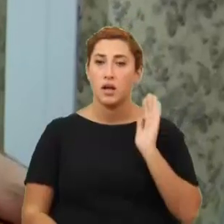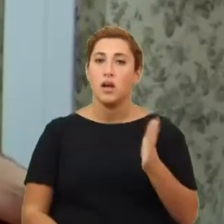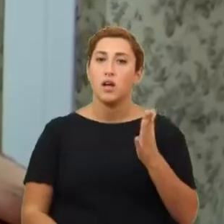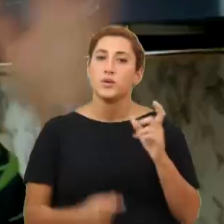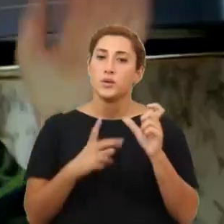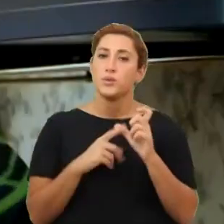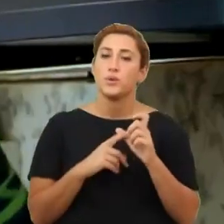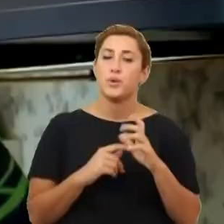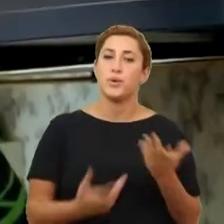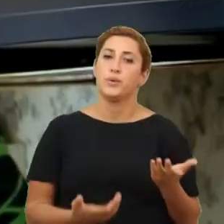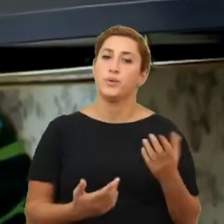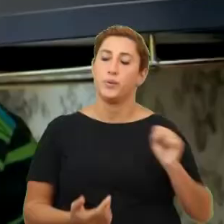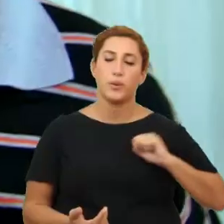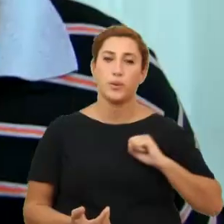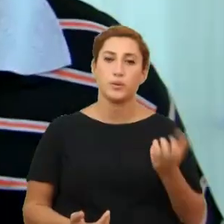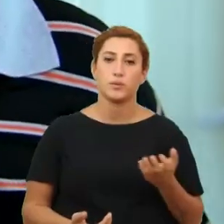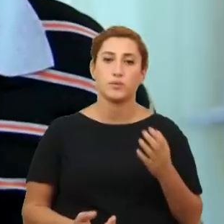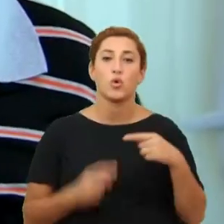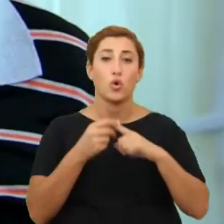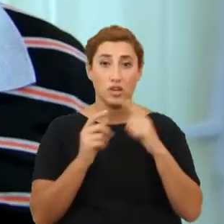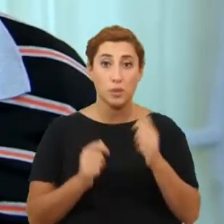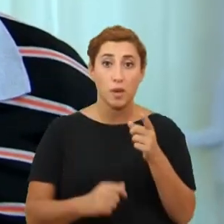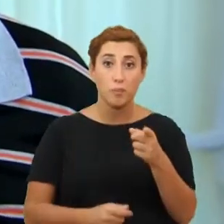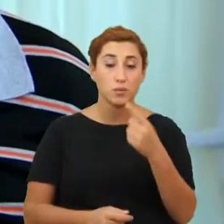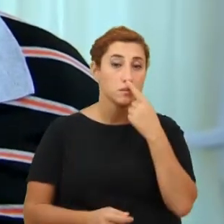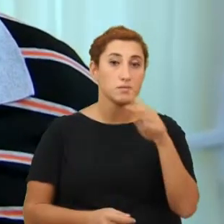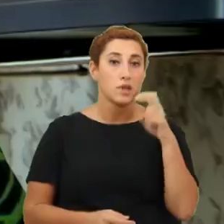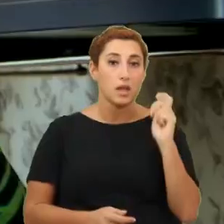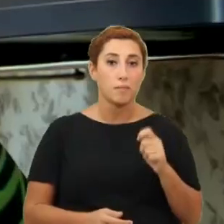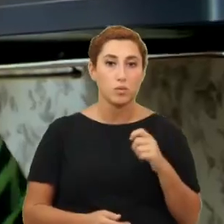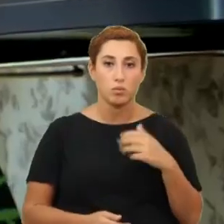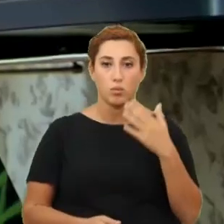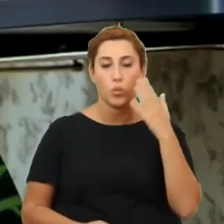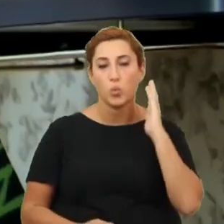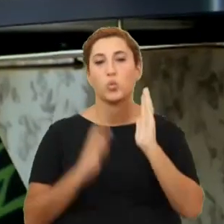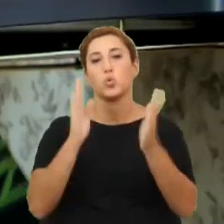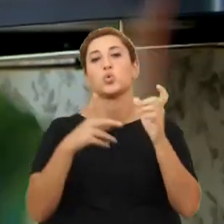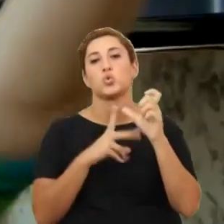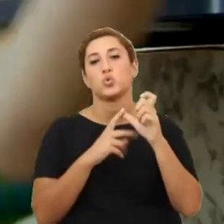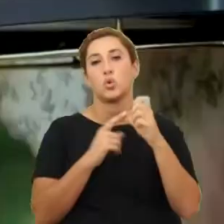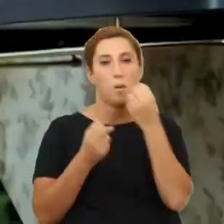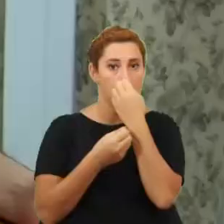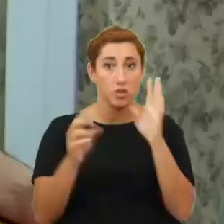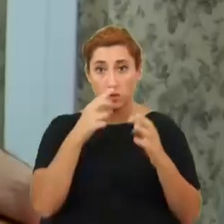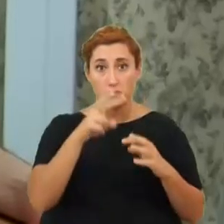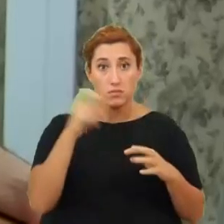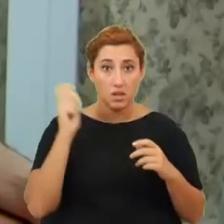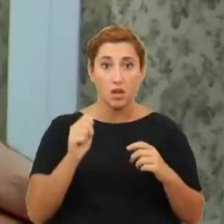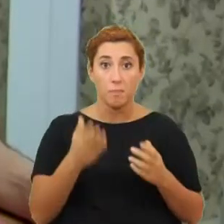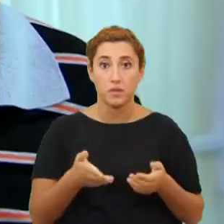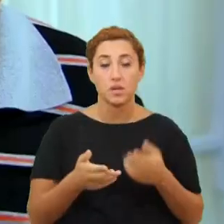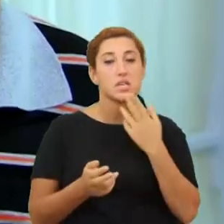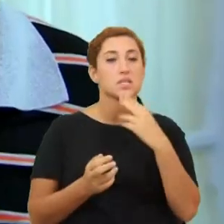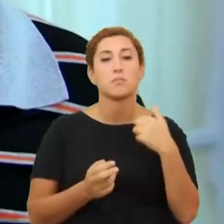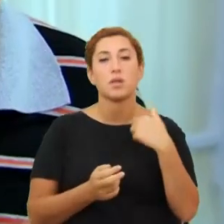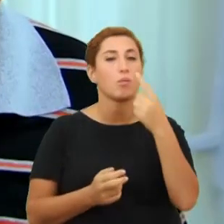Hay Şükrü, öf be, ödüm patladı. Kırbaçlayayım ya, ben kokusunu aldım. Yuh Şükrü be, bahçeden mi aldın kokusunu la bunun?